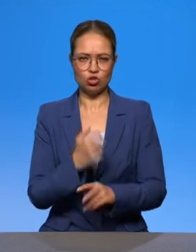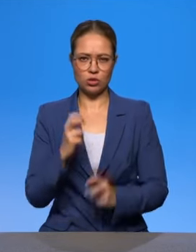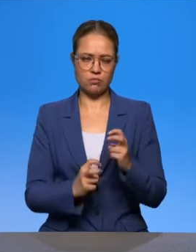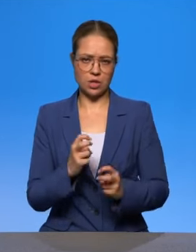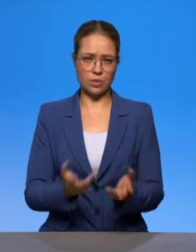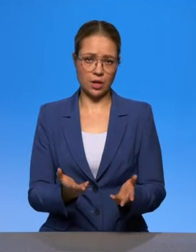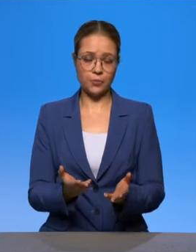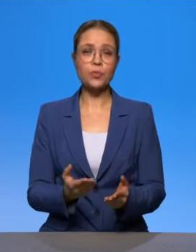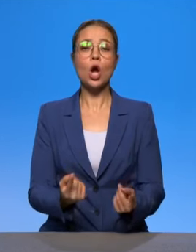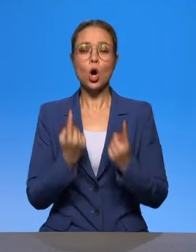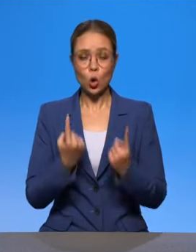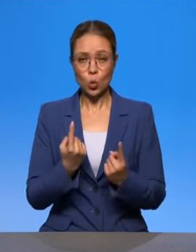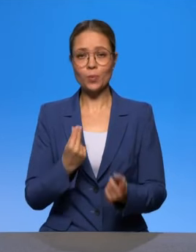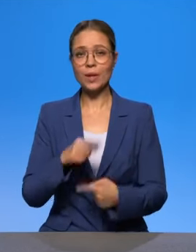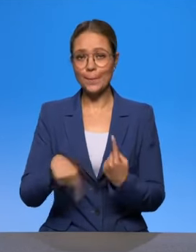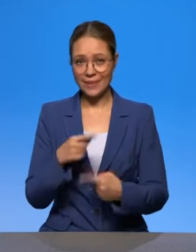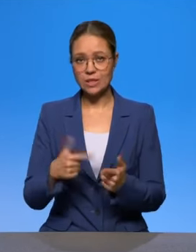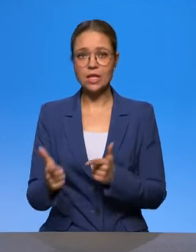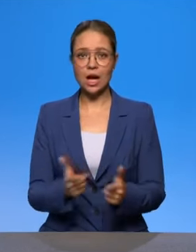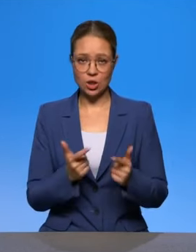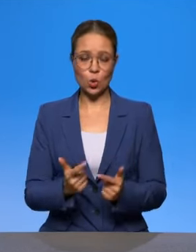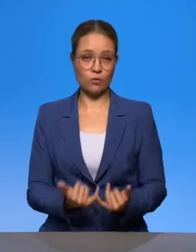есть крупный бизнес готовит сам себе